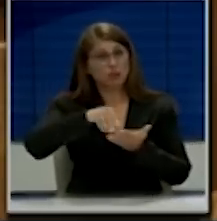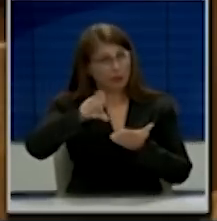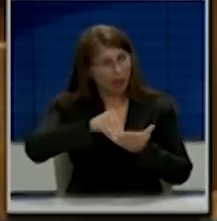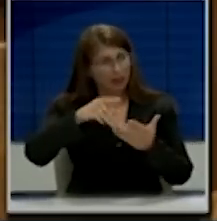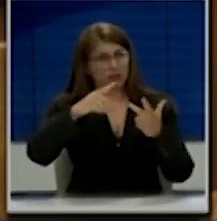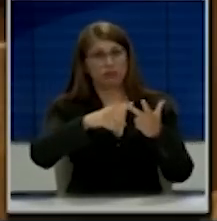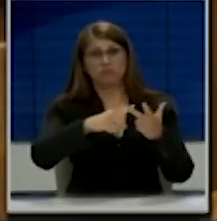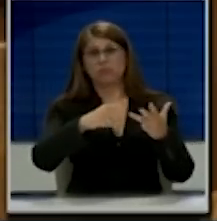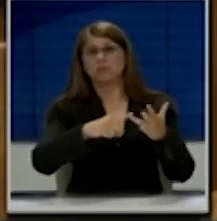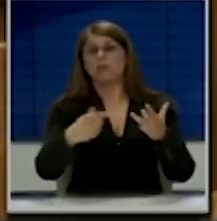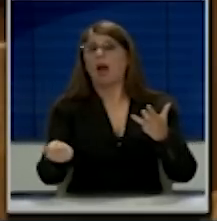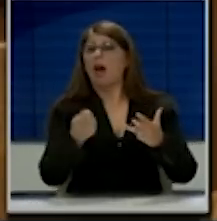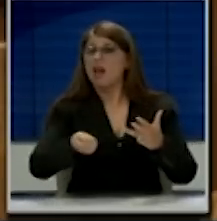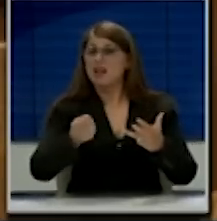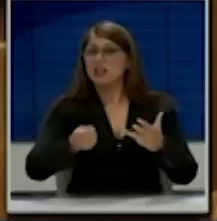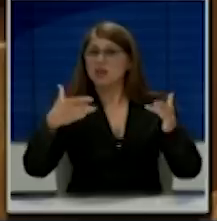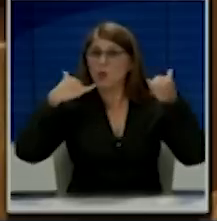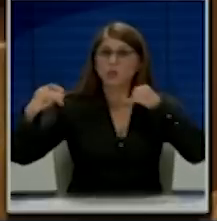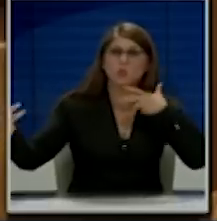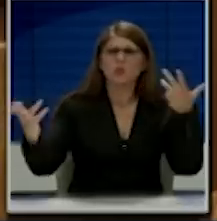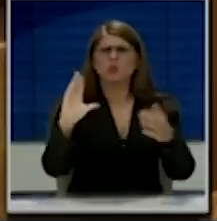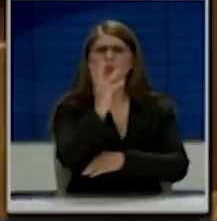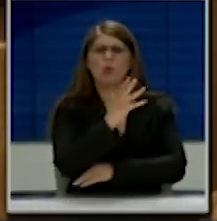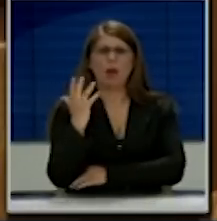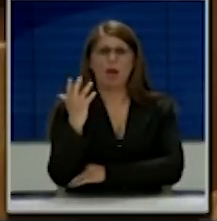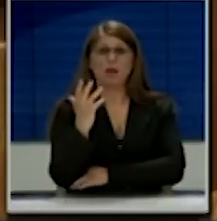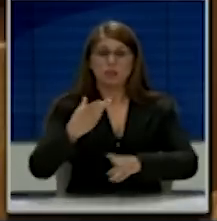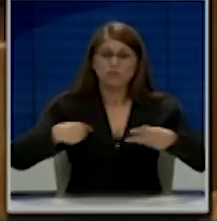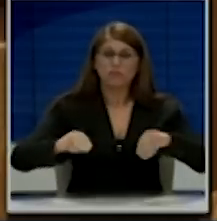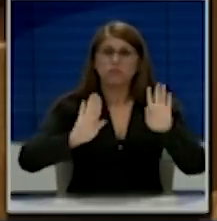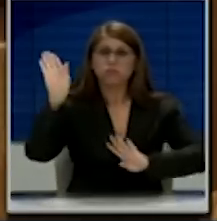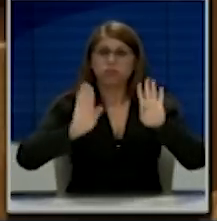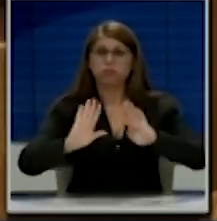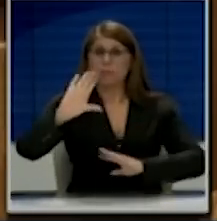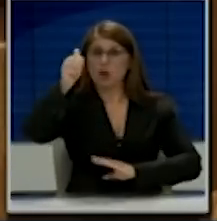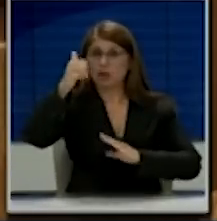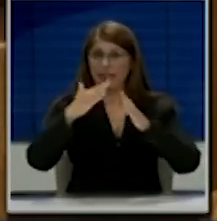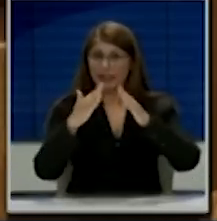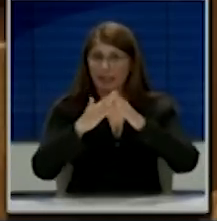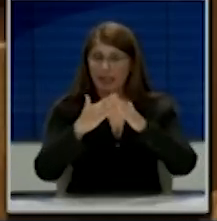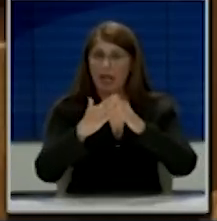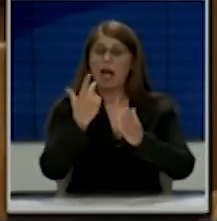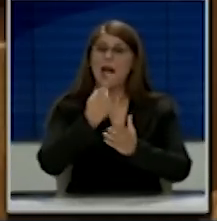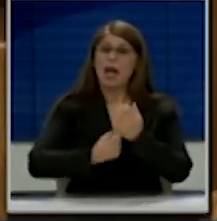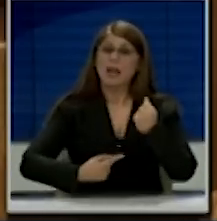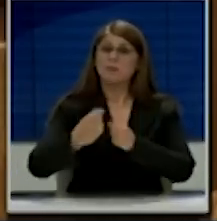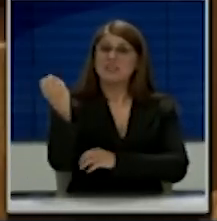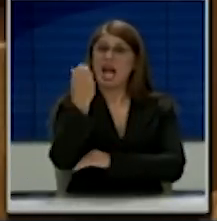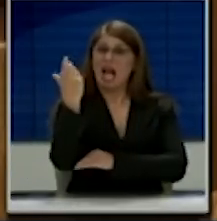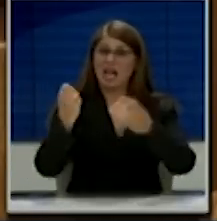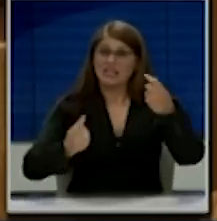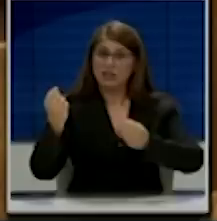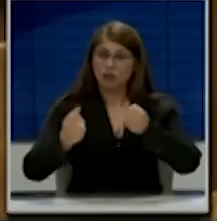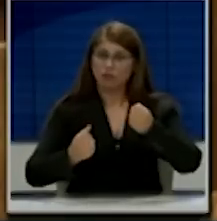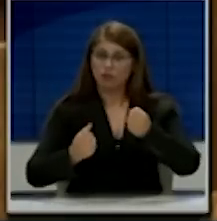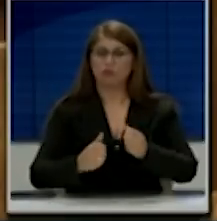μάρκετ, την εργασιακή ζούγκλα, τους πληστηριασμούς πρώτης κατοικίας, την έλλειψη ασθενοφόρων,